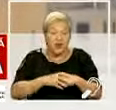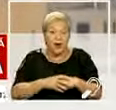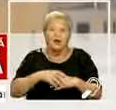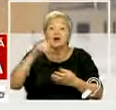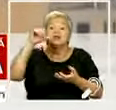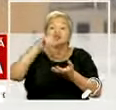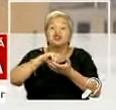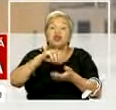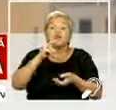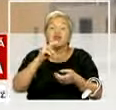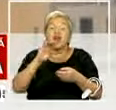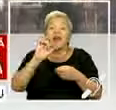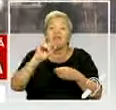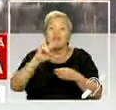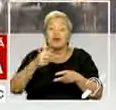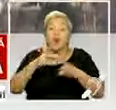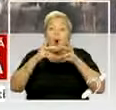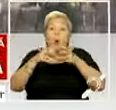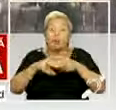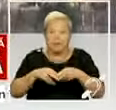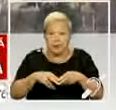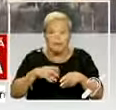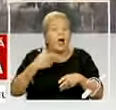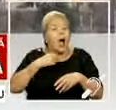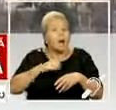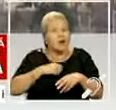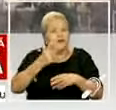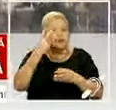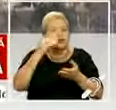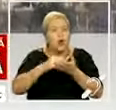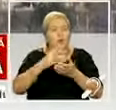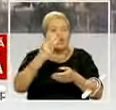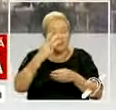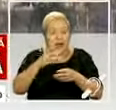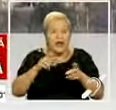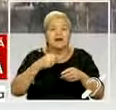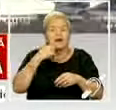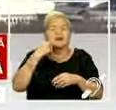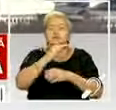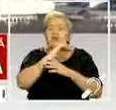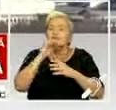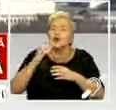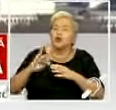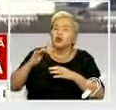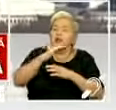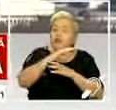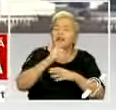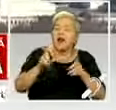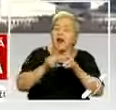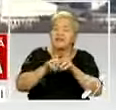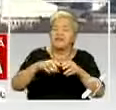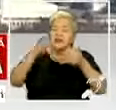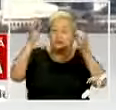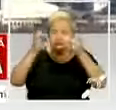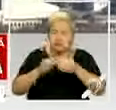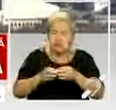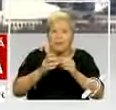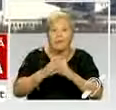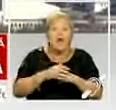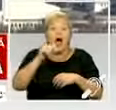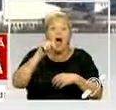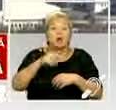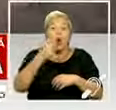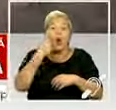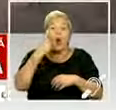Cernavodă. Unitatea a fost oprită în 2003 când fluviul a avut un debit de 1800 de metri cubi pe secundă la intrarea în țară. Acum acesta este de 1860